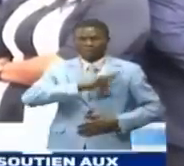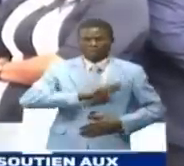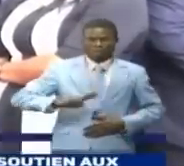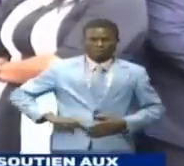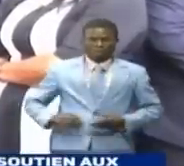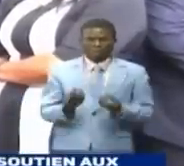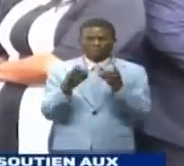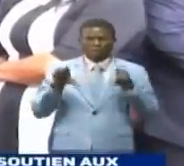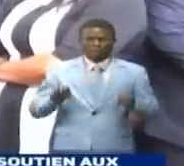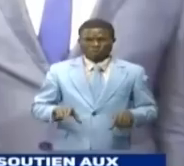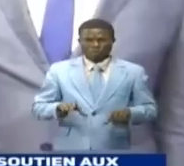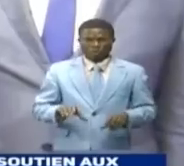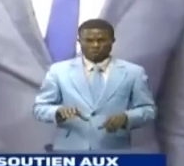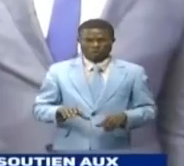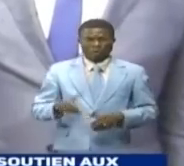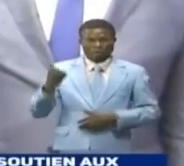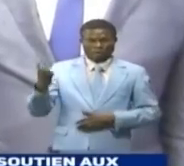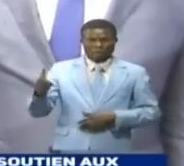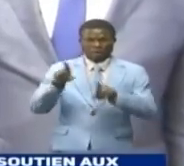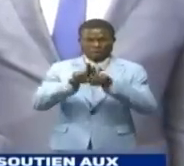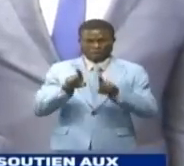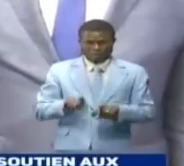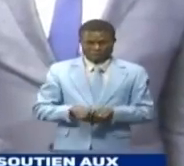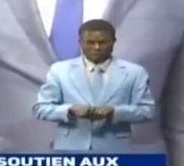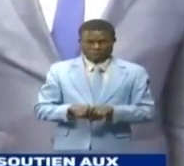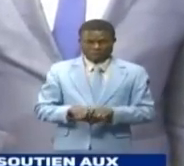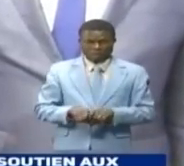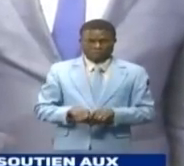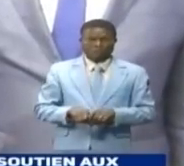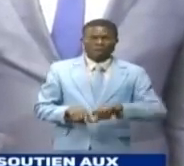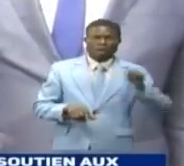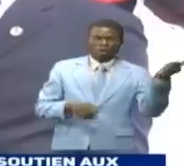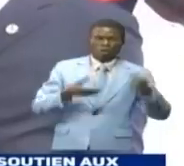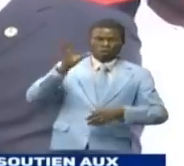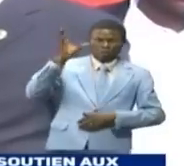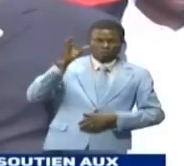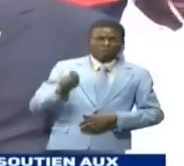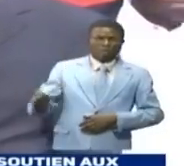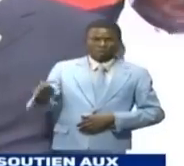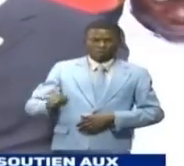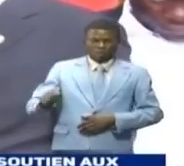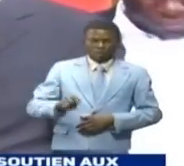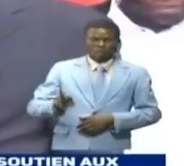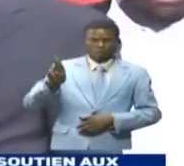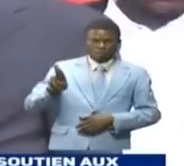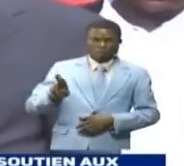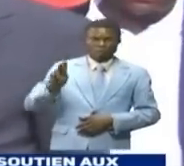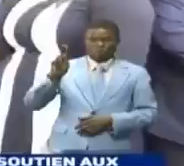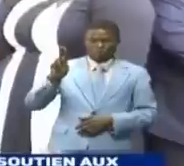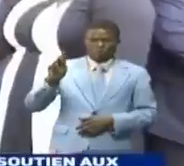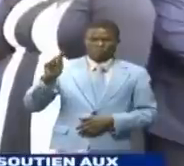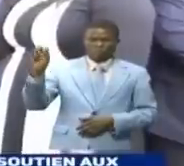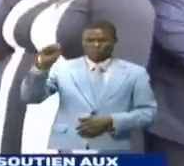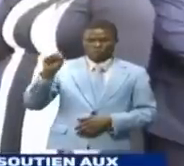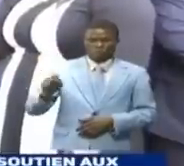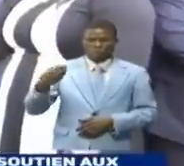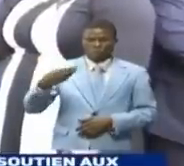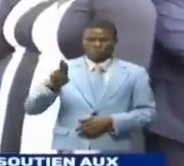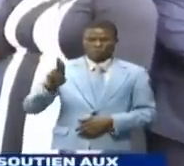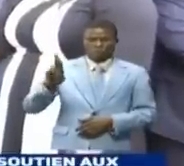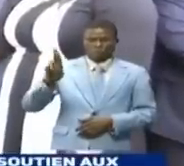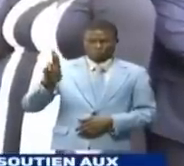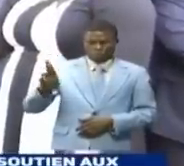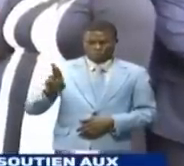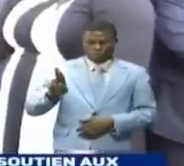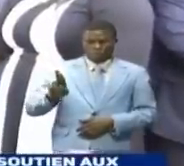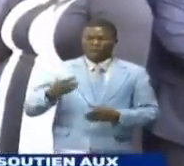du Congo, en particulier dans quelques localités du territoire de Rutshuru, dénonce